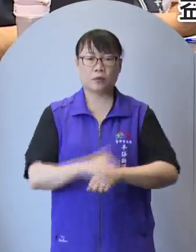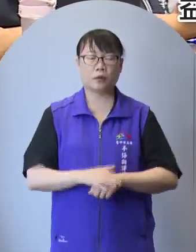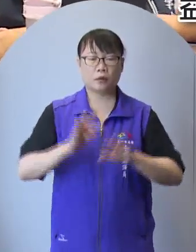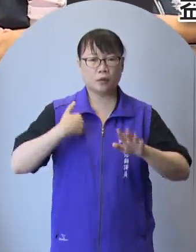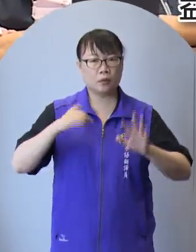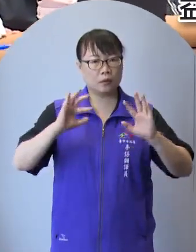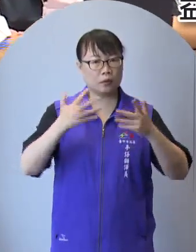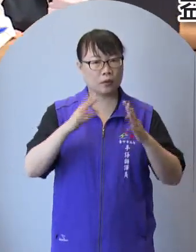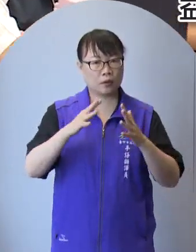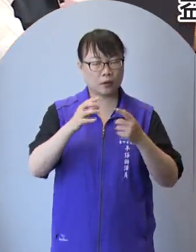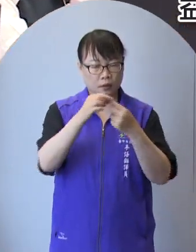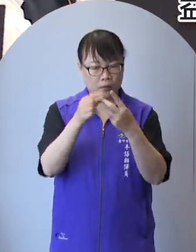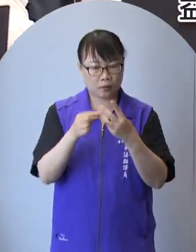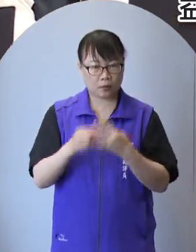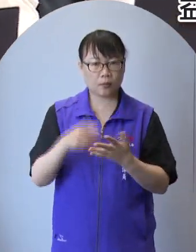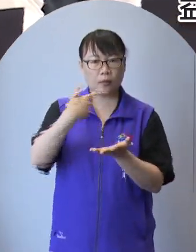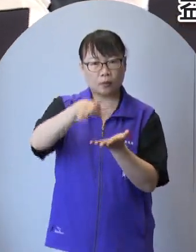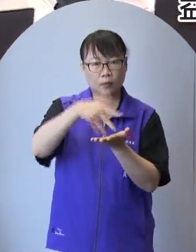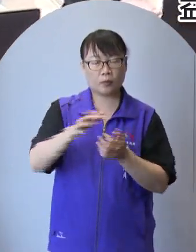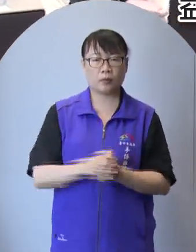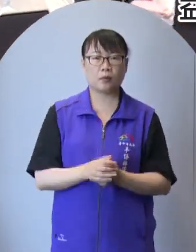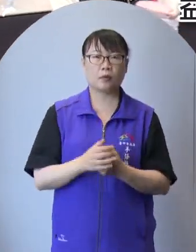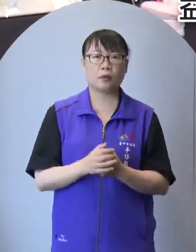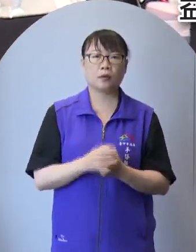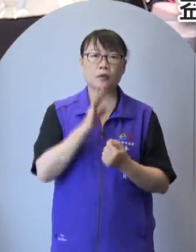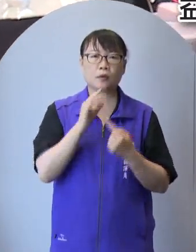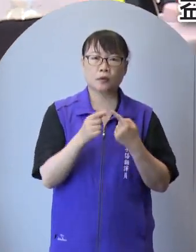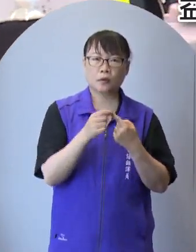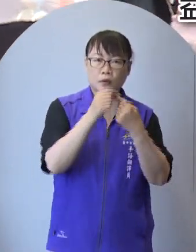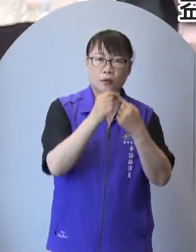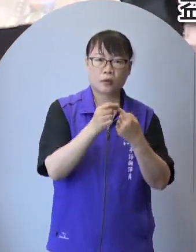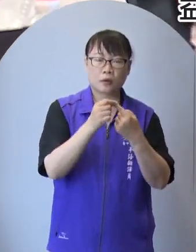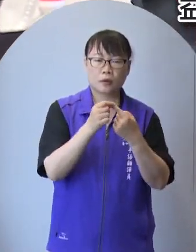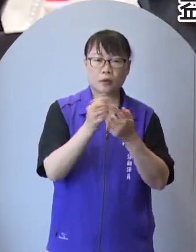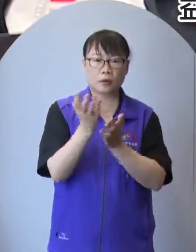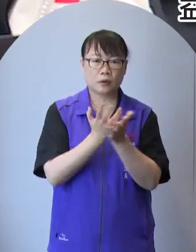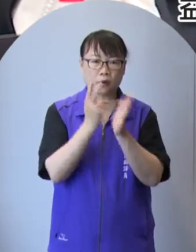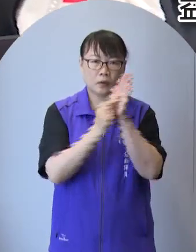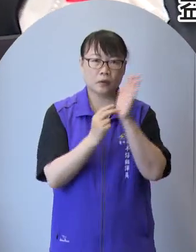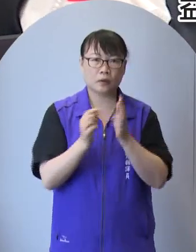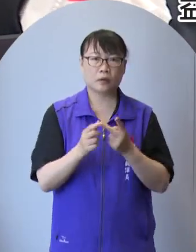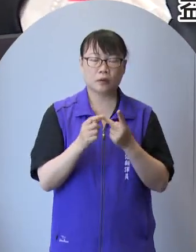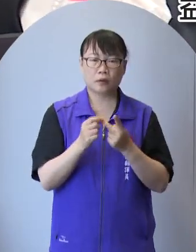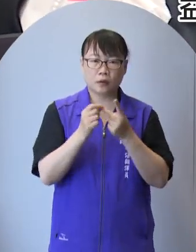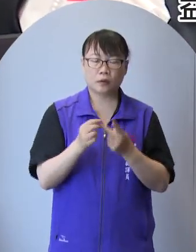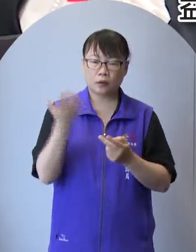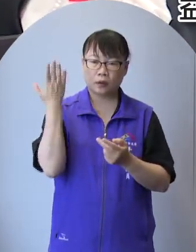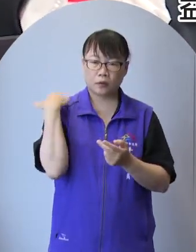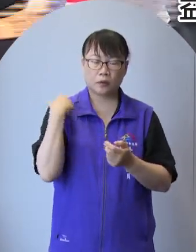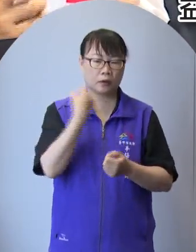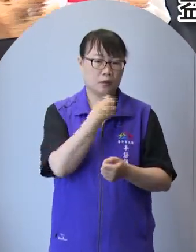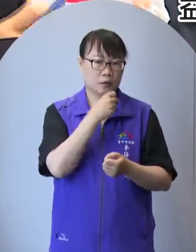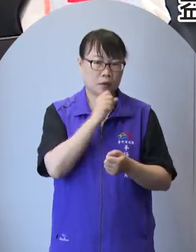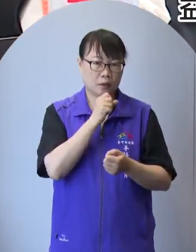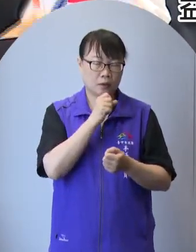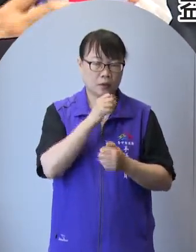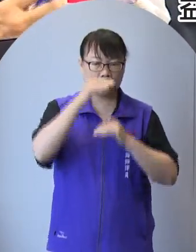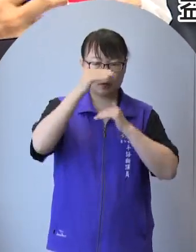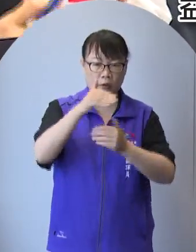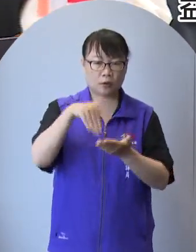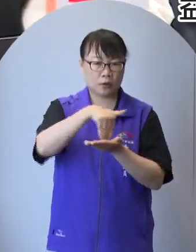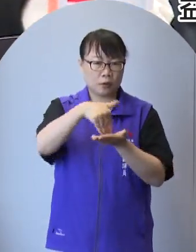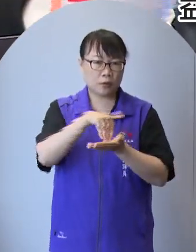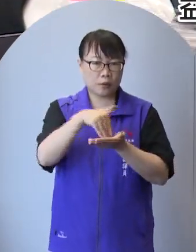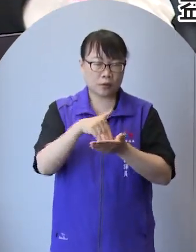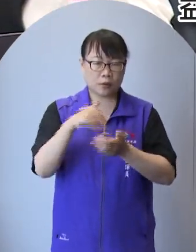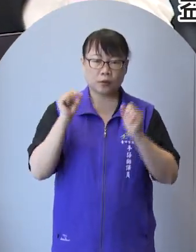大纲来跟大家报告，包括前沿，包括我们这个整个台湾过去在限塑运动好的推动的